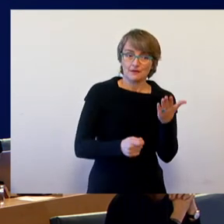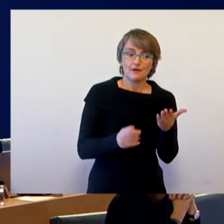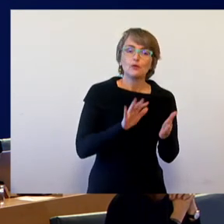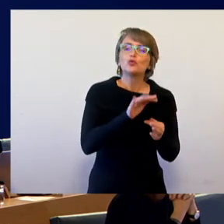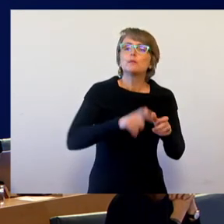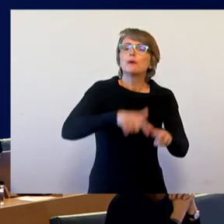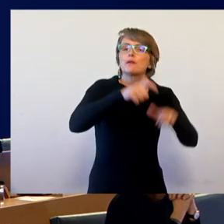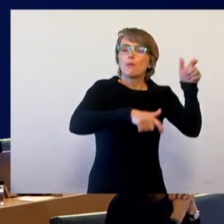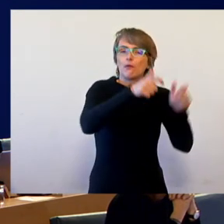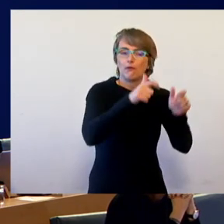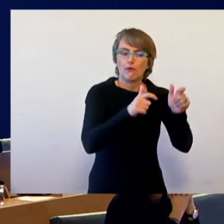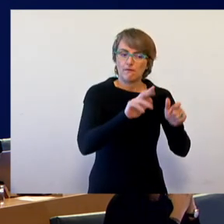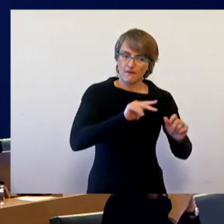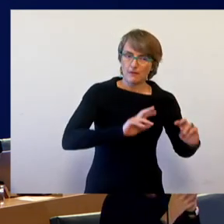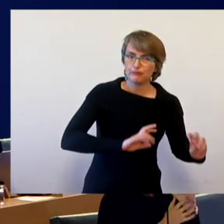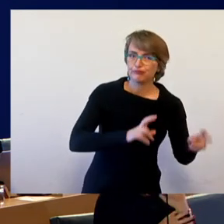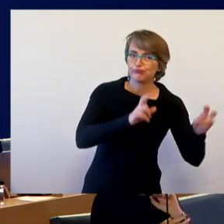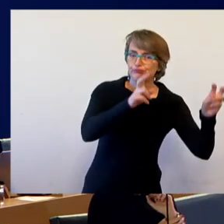et